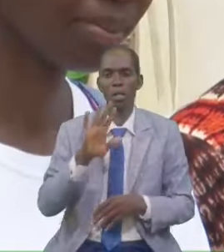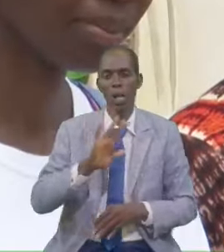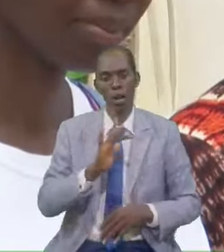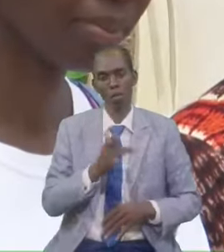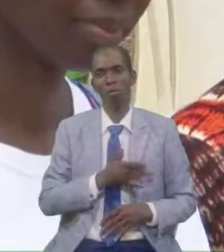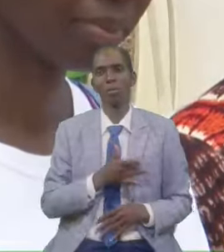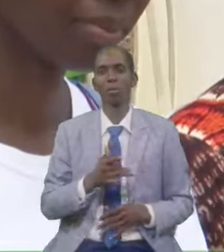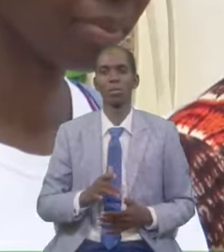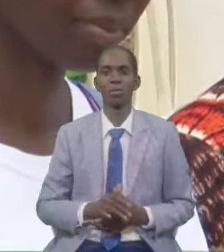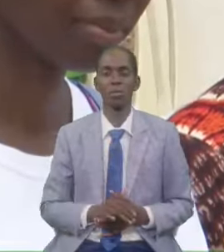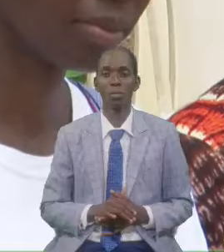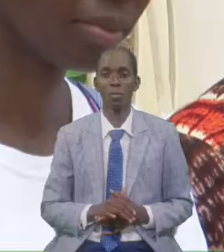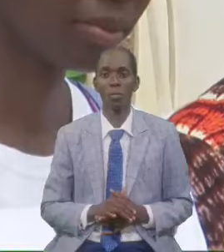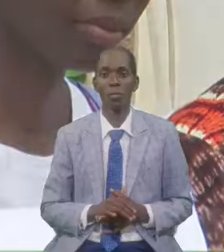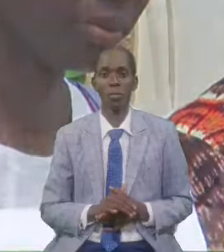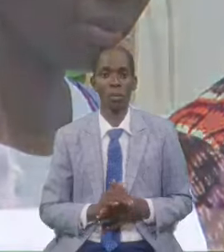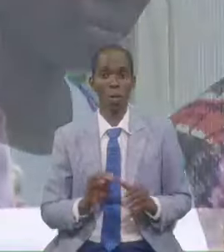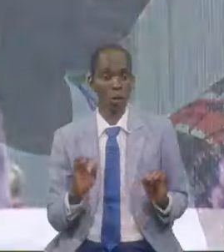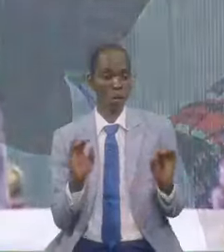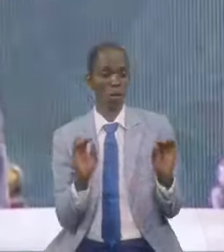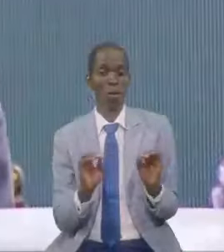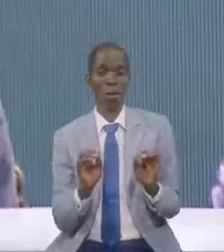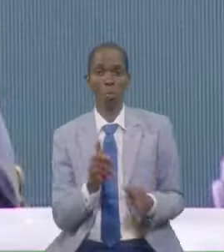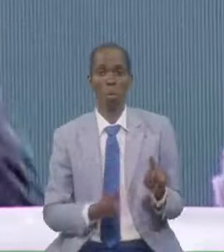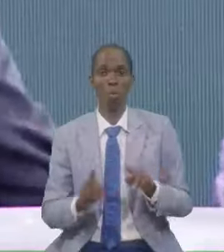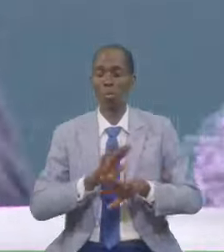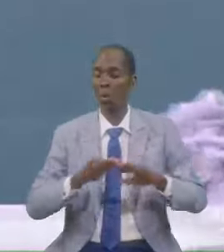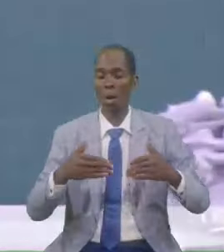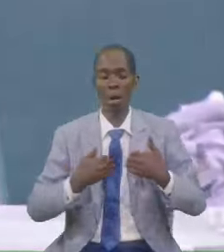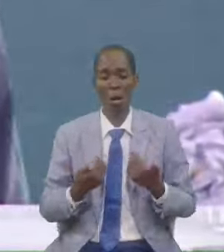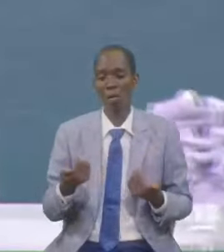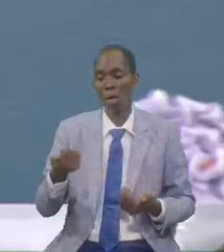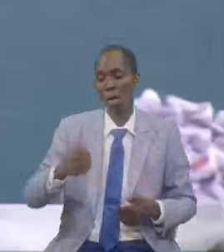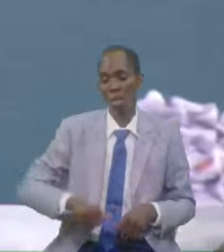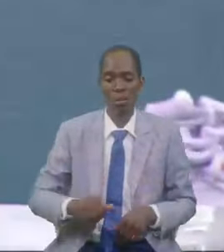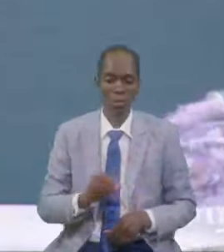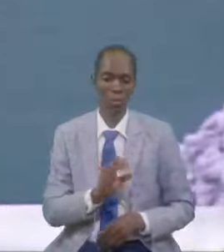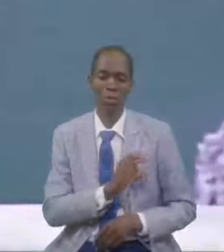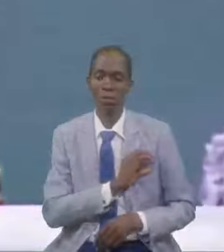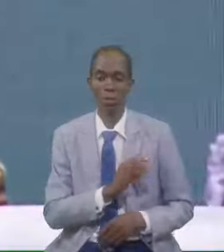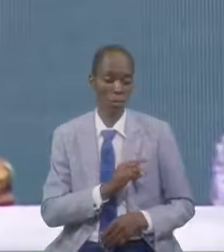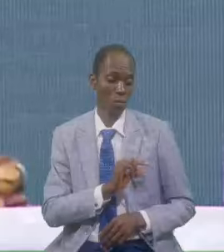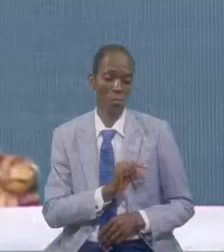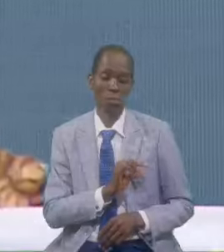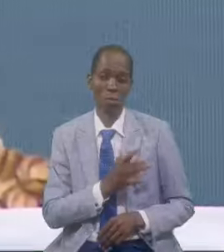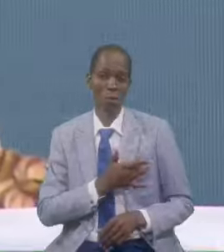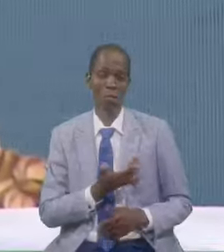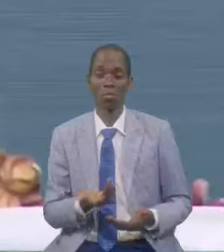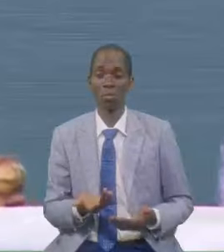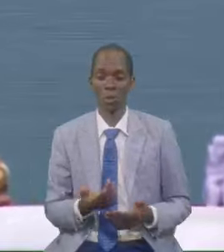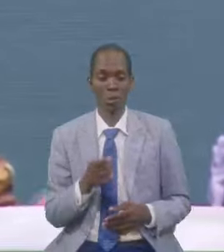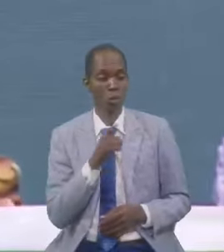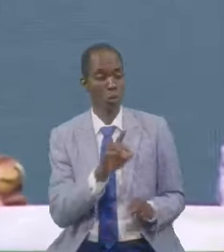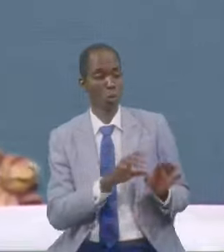గురించి. Zeros don't have any conviction. ఈ సున్నాలకి ఇలాంటి ఒప్పుకోళ్ళు ఏముండవు. They do it. వారు ఎవరు చేస్తే